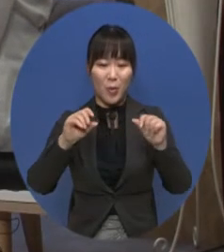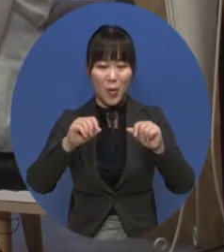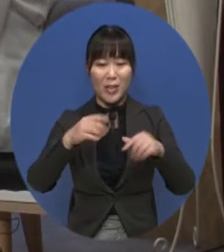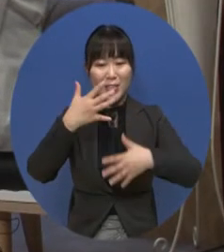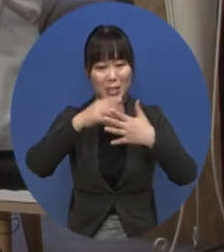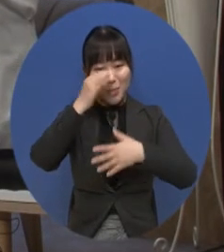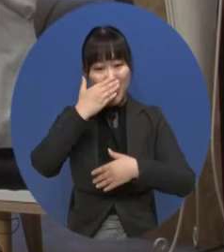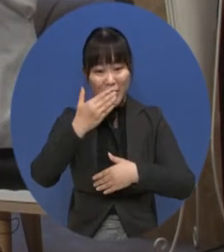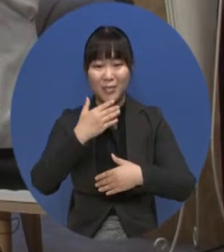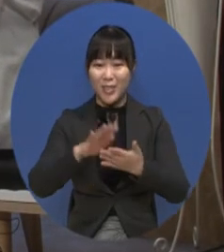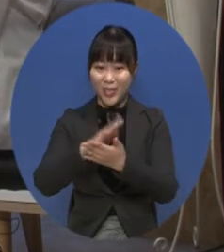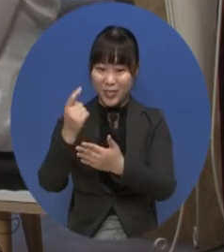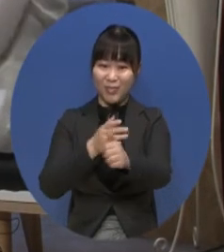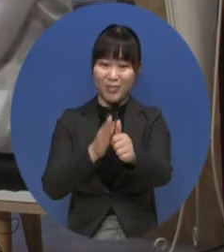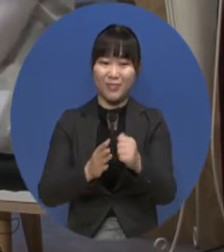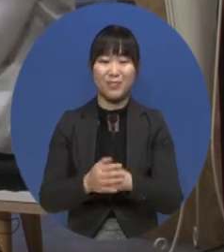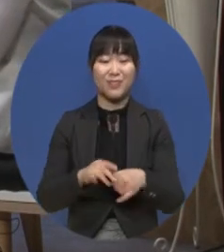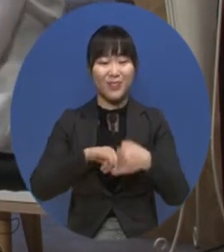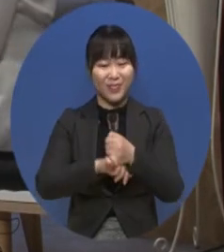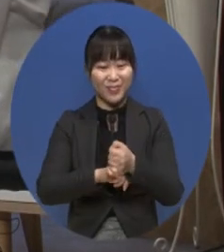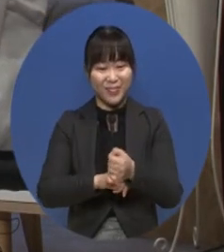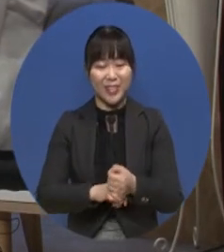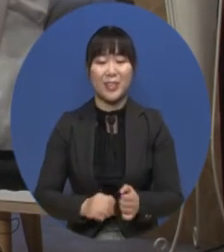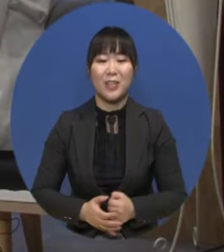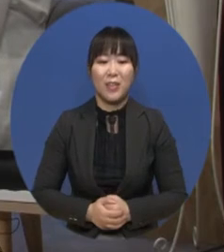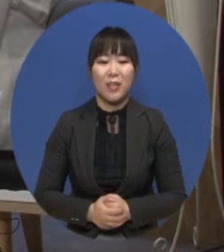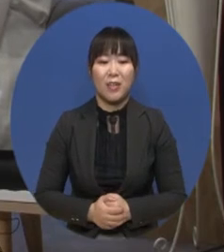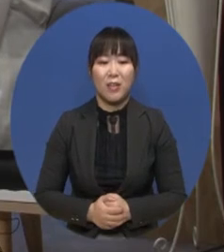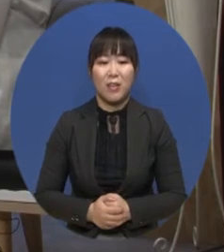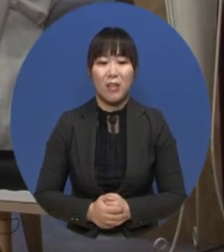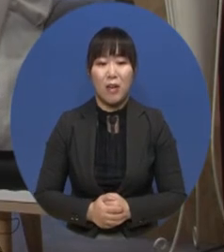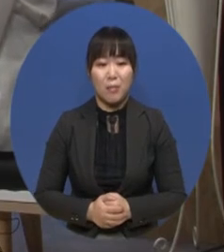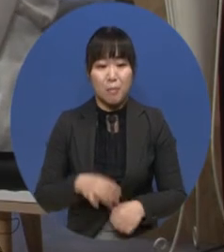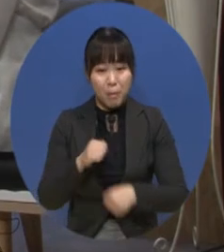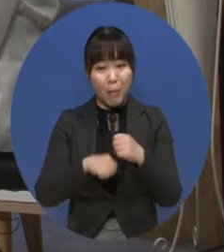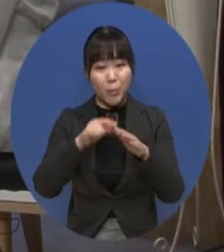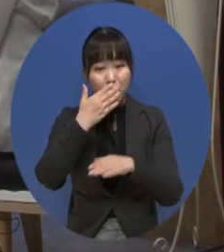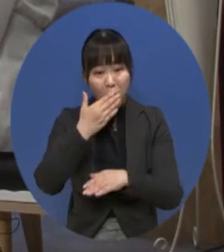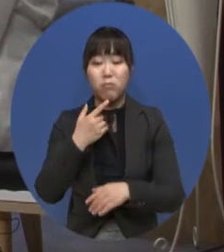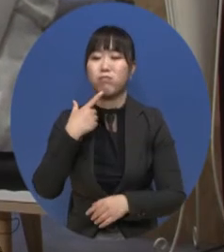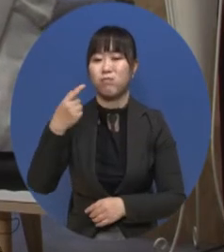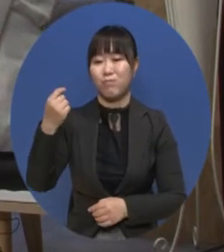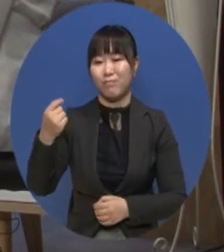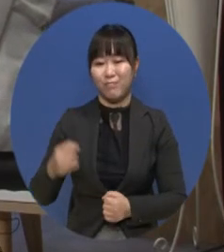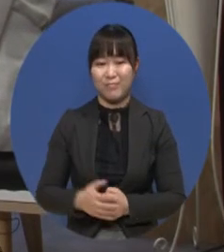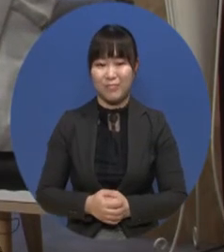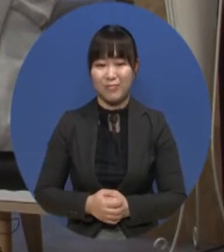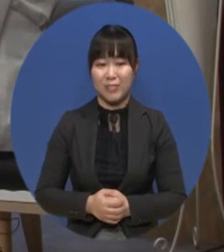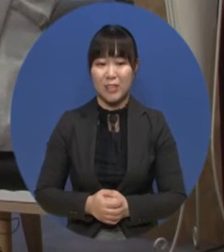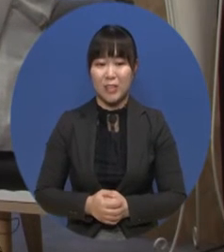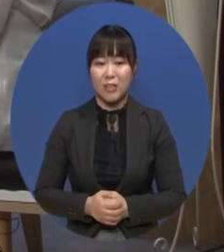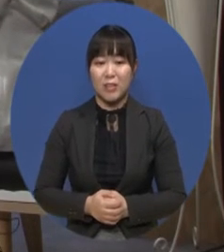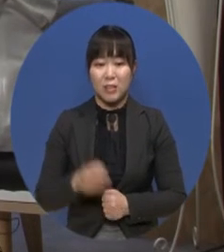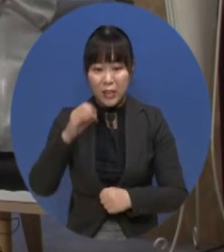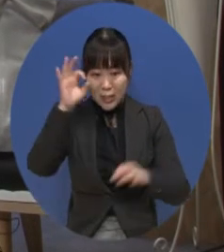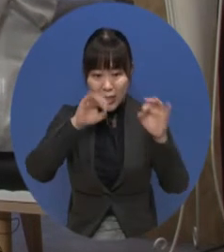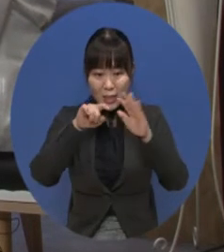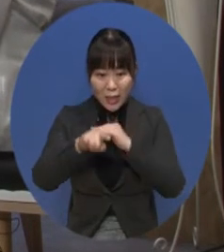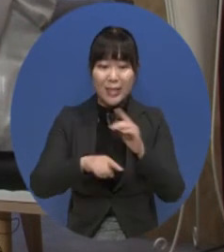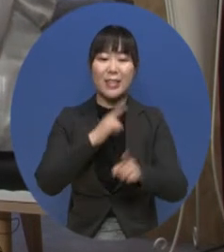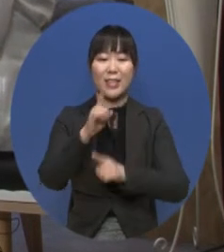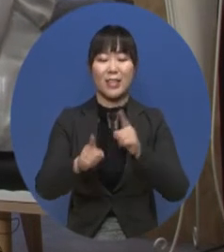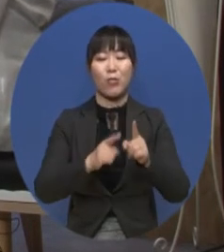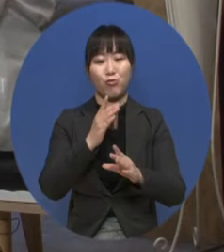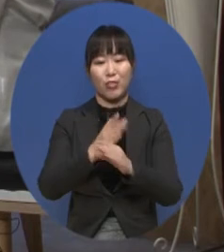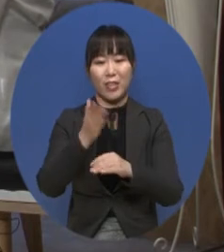수 있겠네요. 놀러오세요. 그러니까 네, 꼭 가겠습니다. 네. 그 아무나 갈 수 있나요? 그럼요. 네, 그럼. 그냥 찾아가면 되나요? 신청을